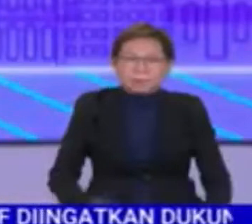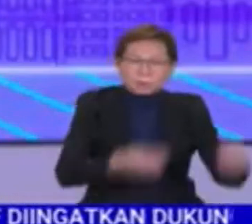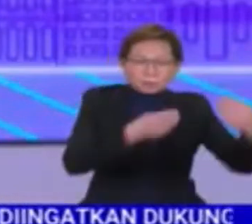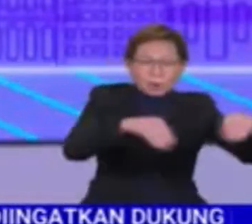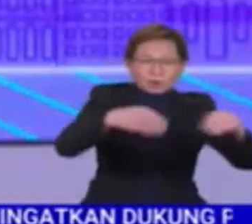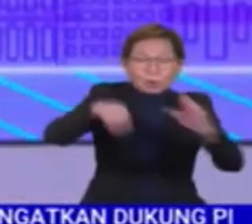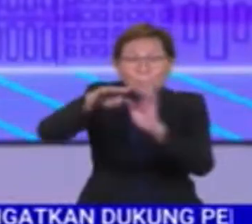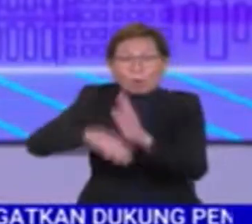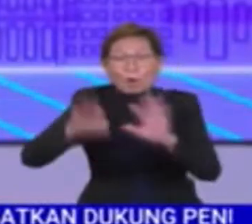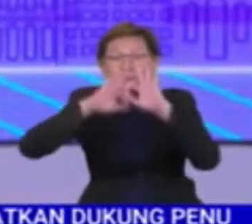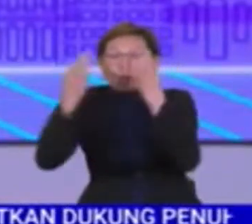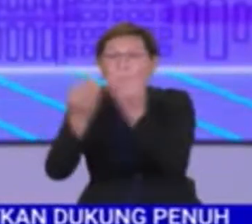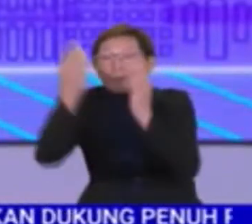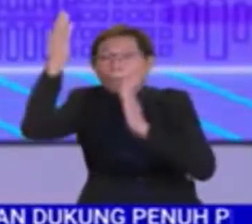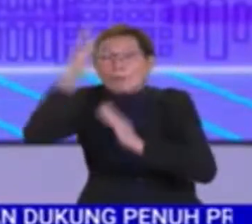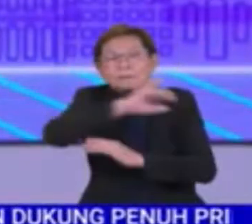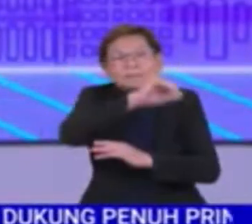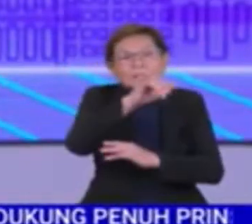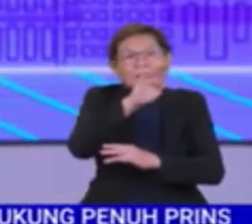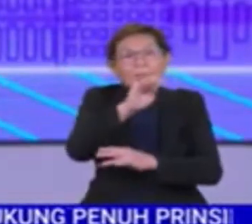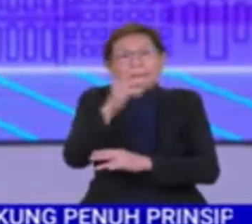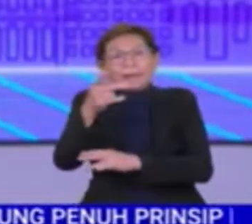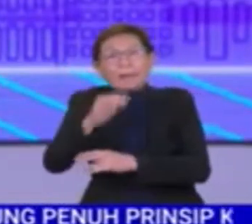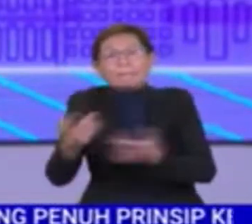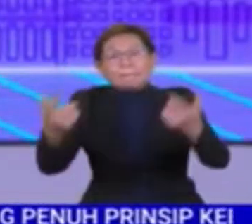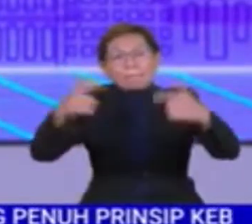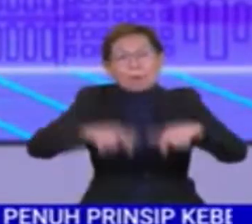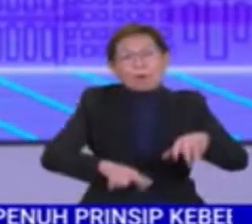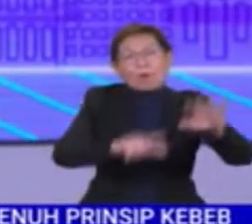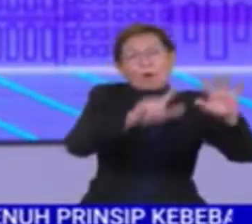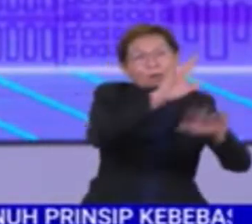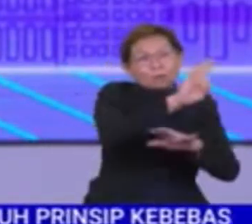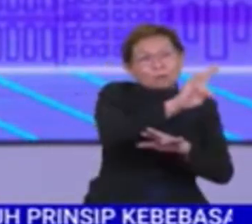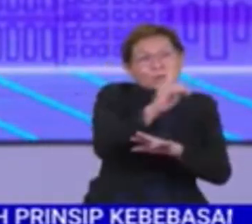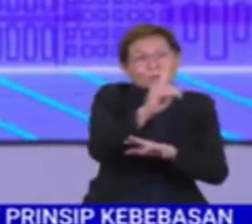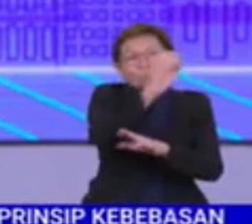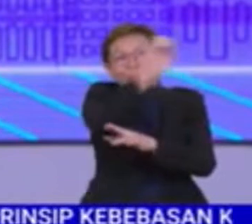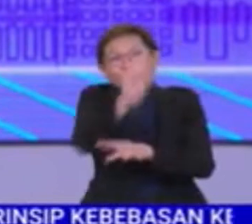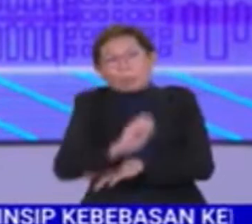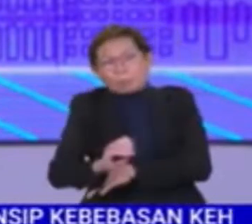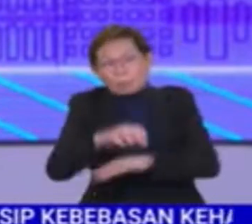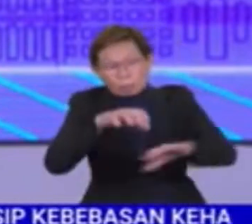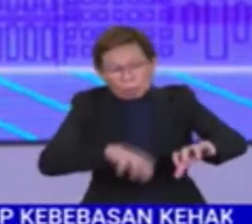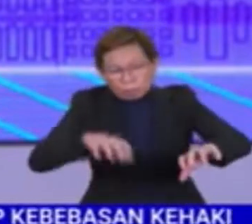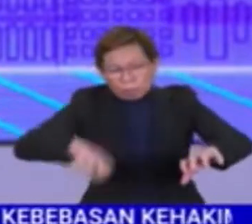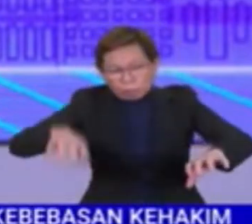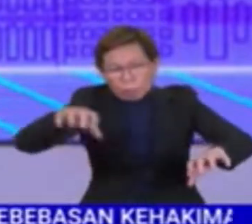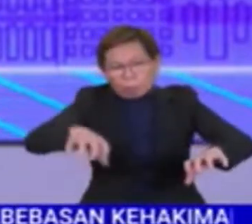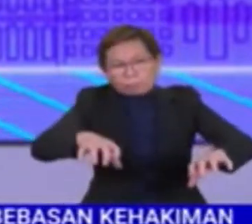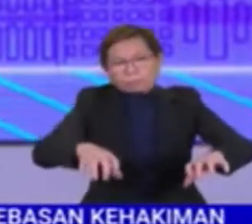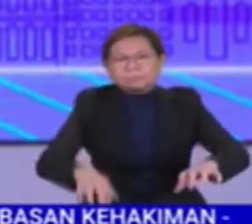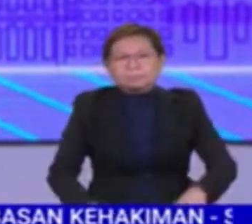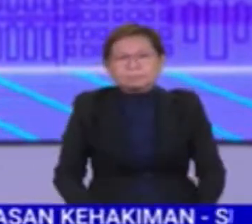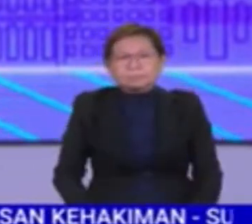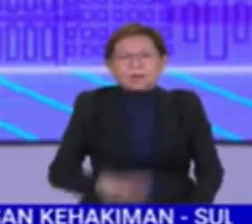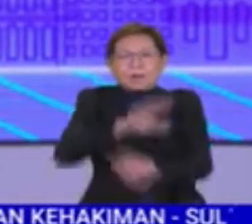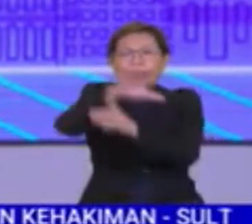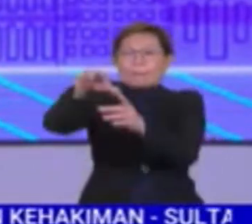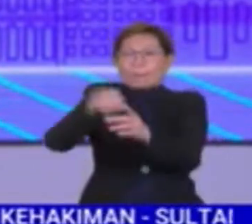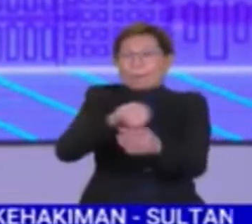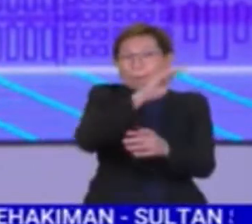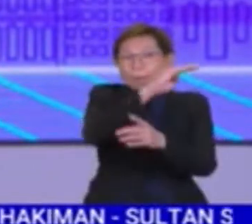Jualan murah keluarga Malaysia JMKM telah berlangsung di 71% kawasan yang disasarkan. Ia